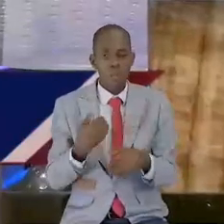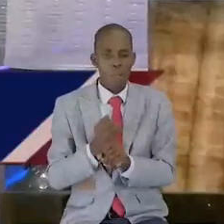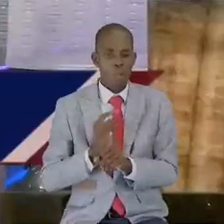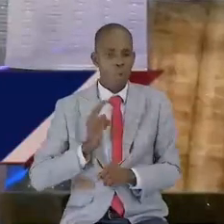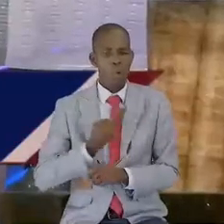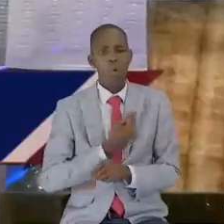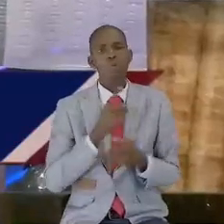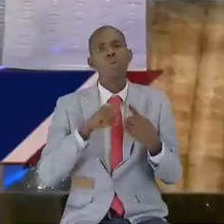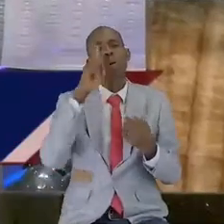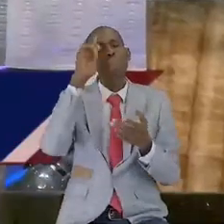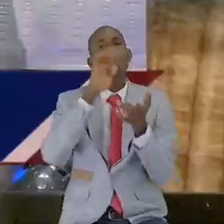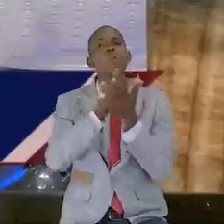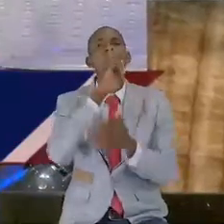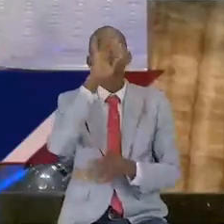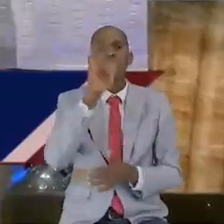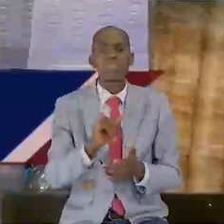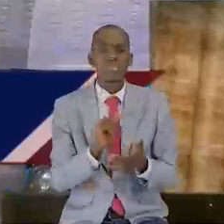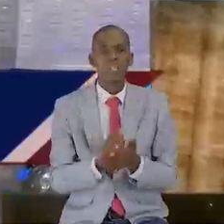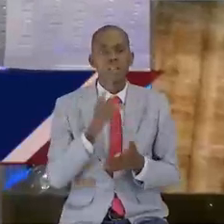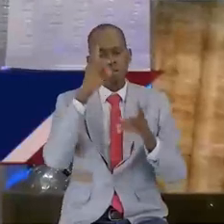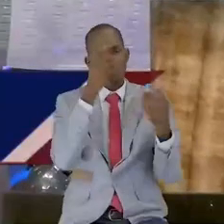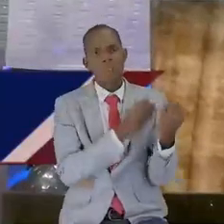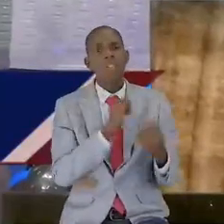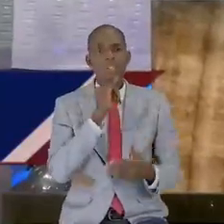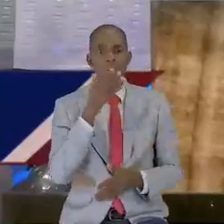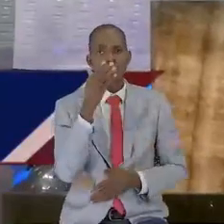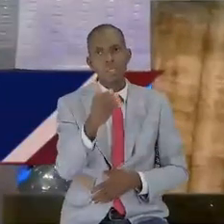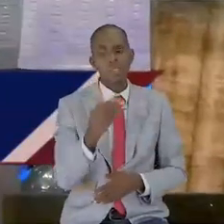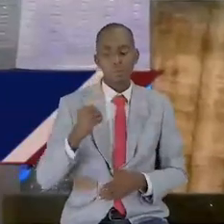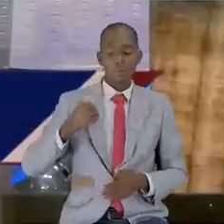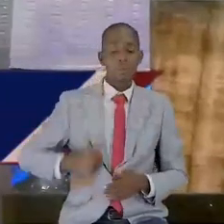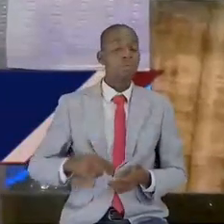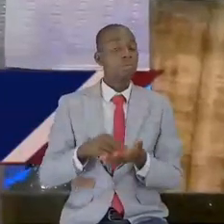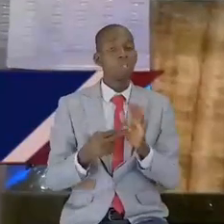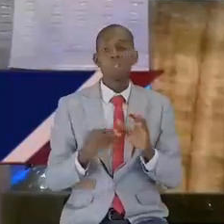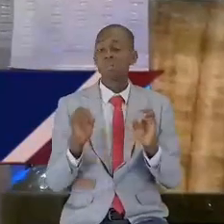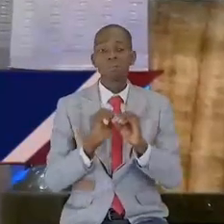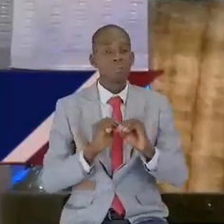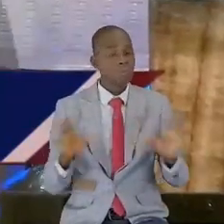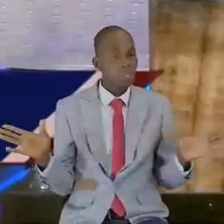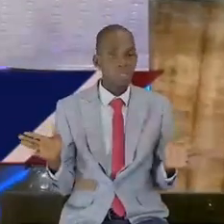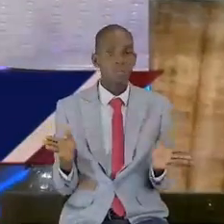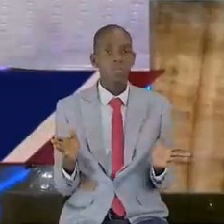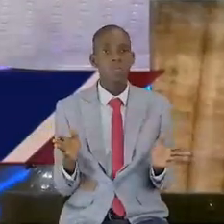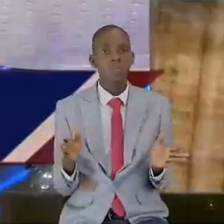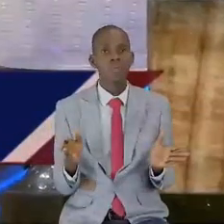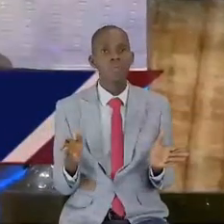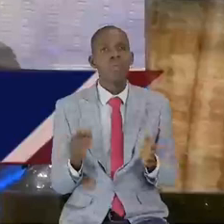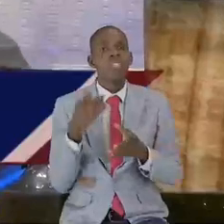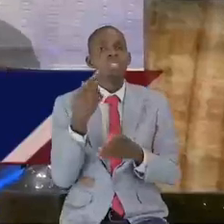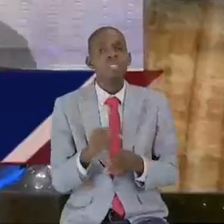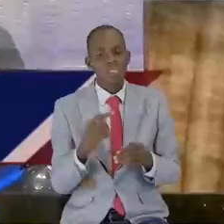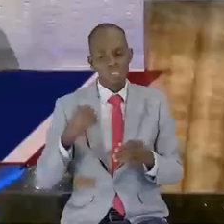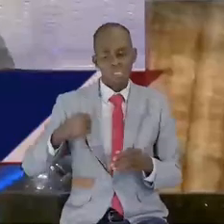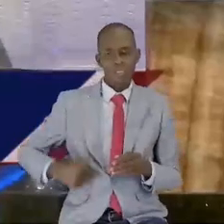savoir que la foi est présente là-bas. La circoncision ne veut rien dire, l'incirconcision ne veut rien dire.